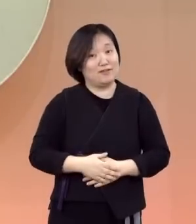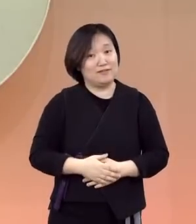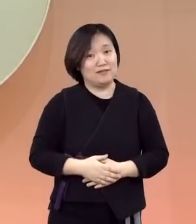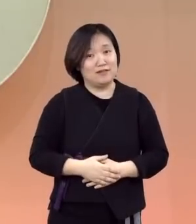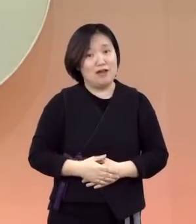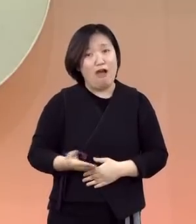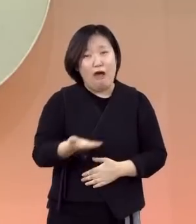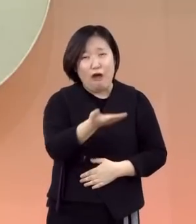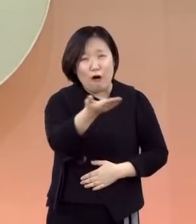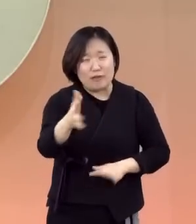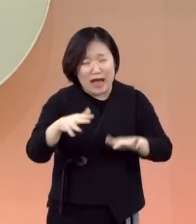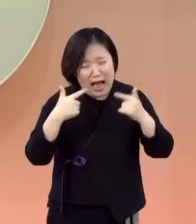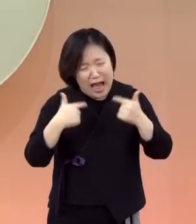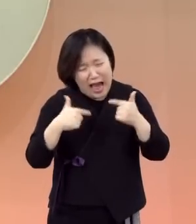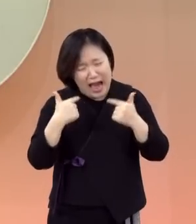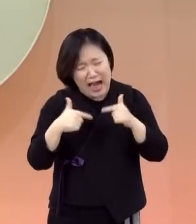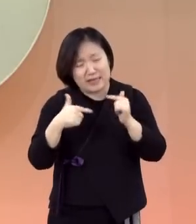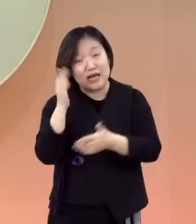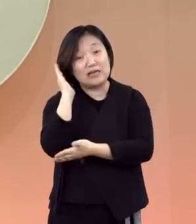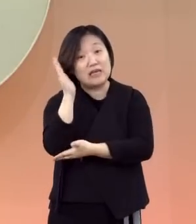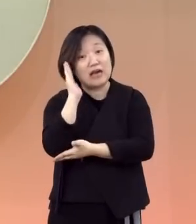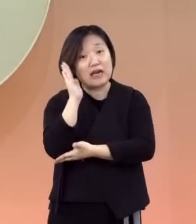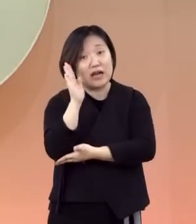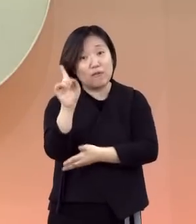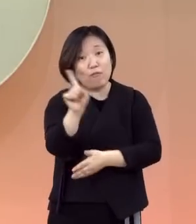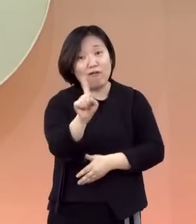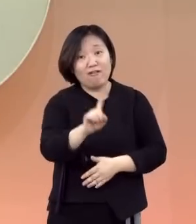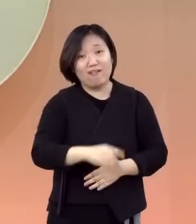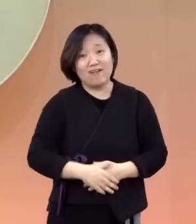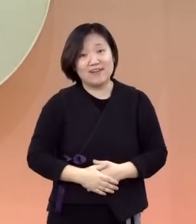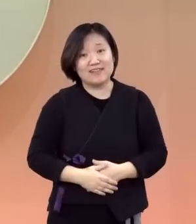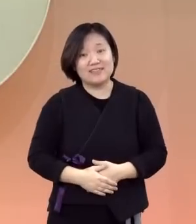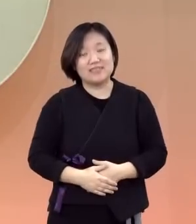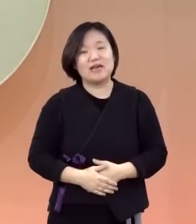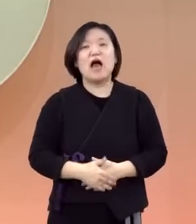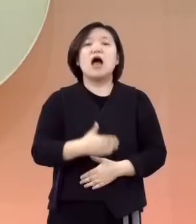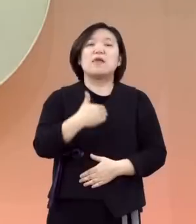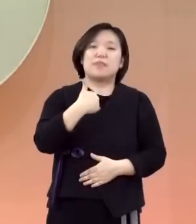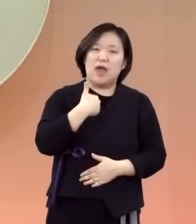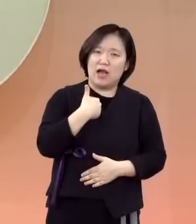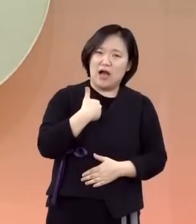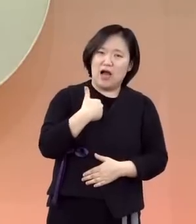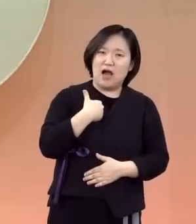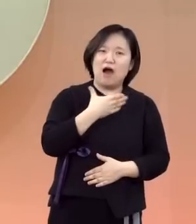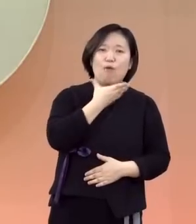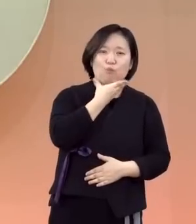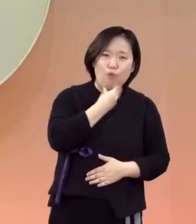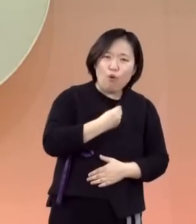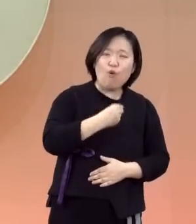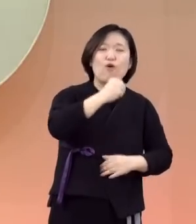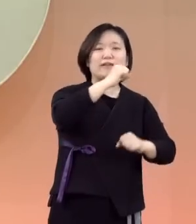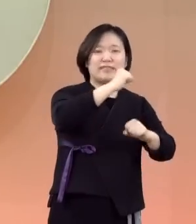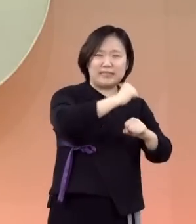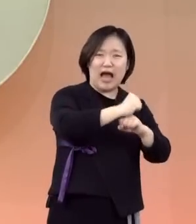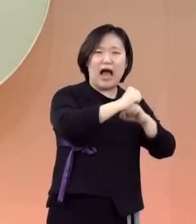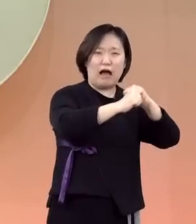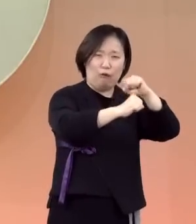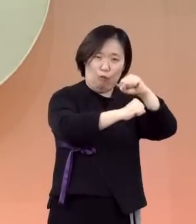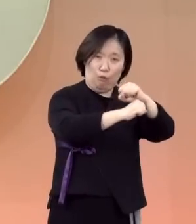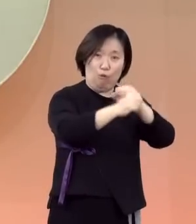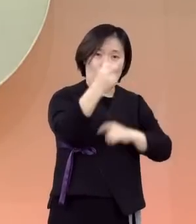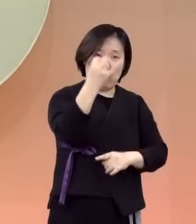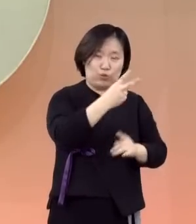너무자주말씀드려서 귀가아플지경이실지도모르겠지만,공덕을쌓고기도를열심히해도 원치않거나어렵거나좌절